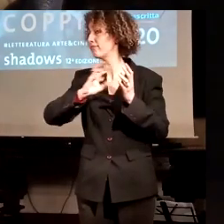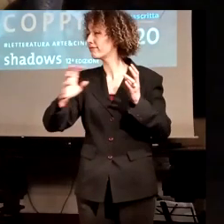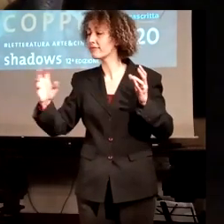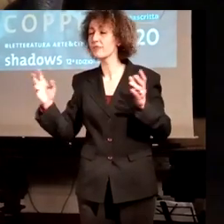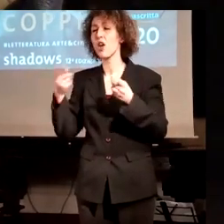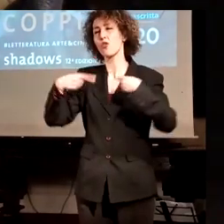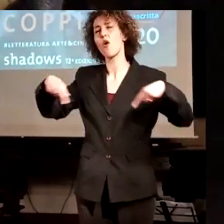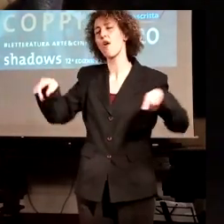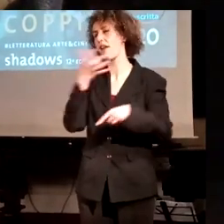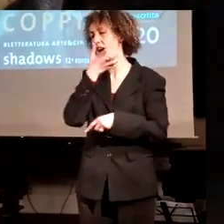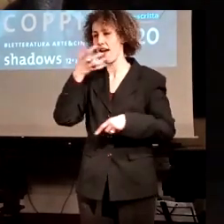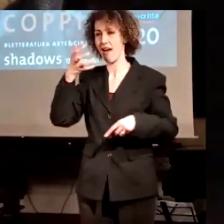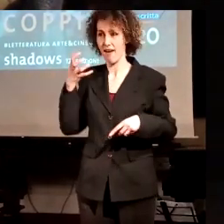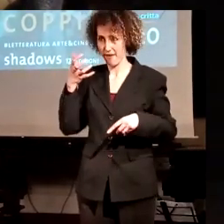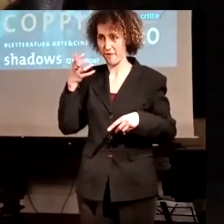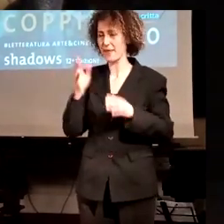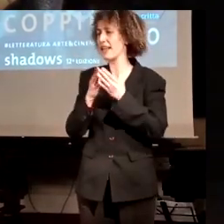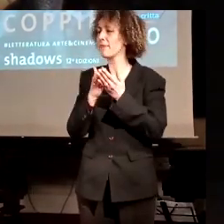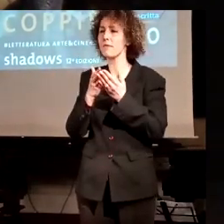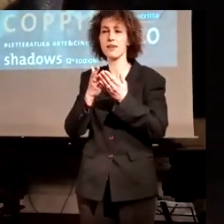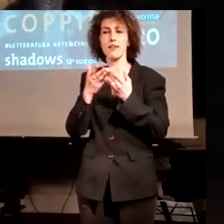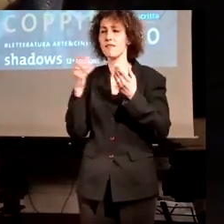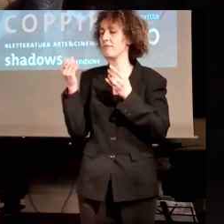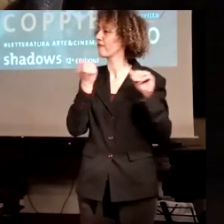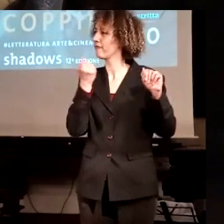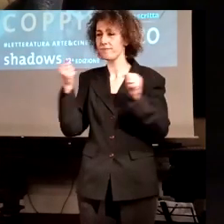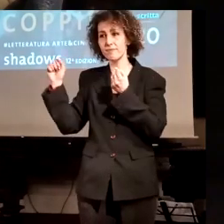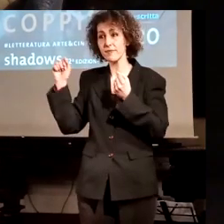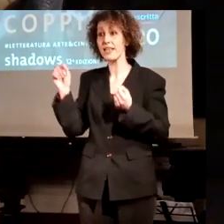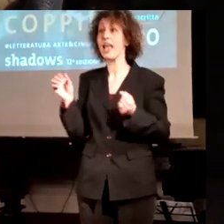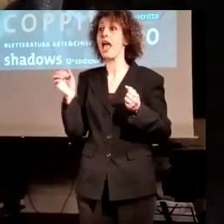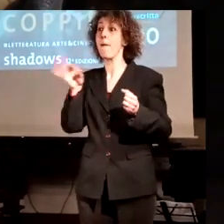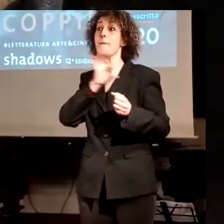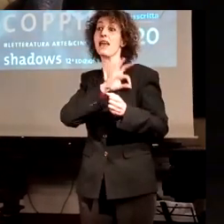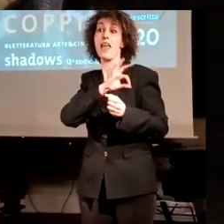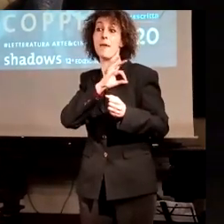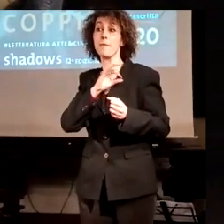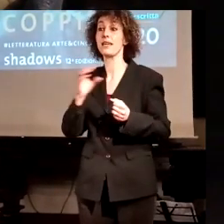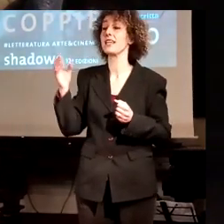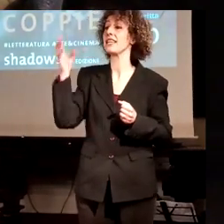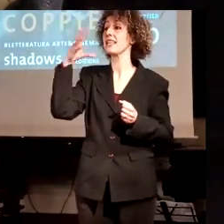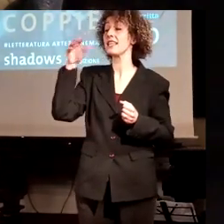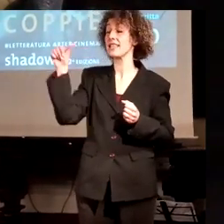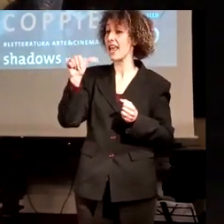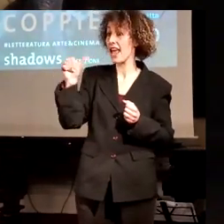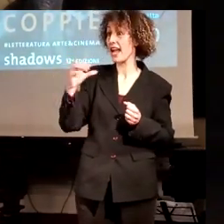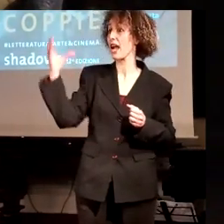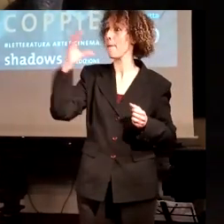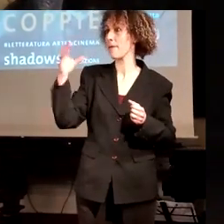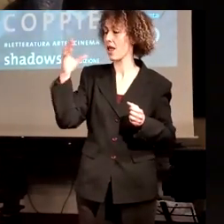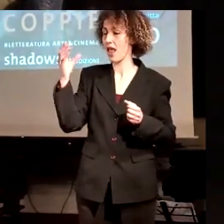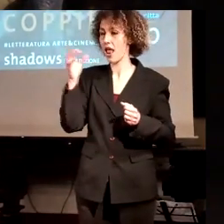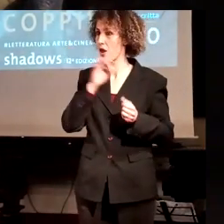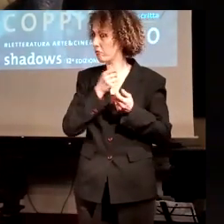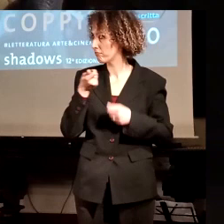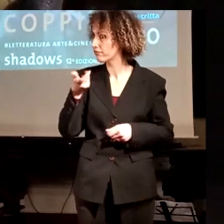avuto come dire straordinaria fortuna i grandi premi dallo strega al campiello rappresentano solo in minima parte l'importanza la